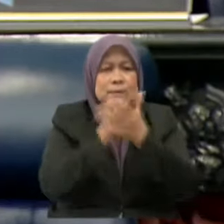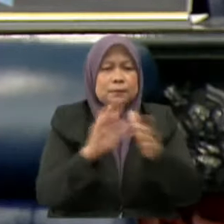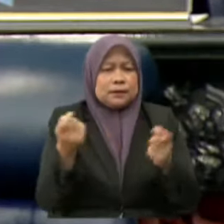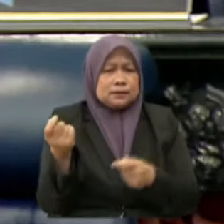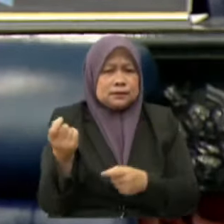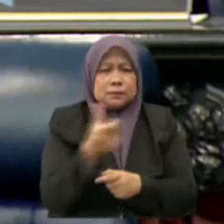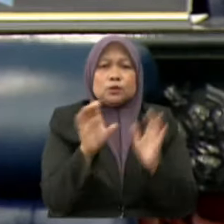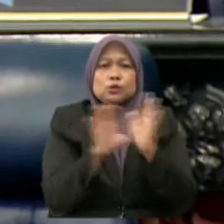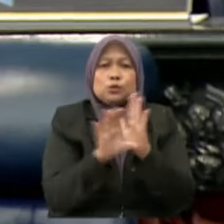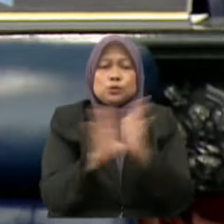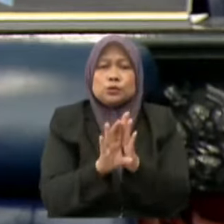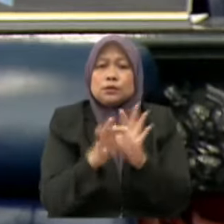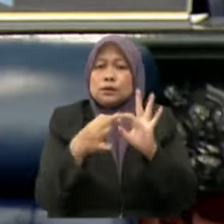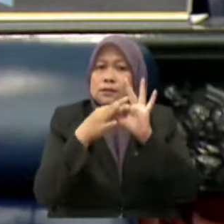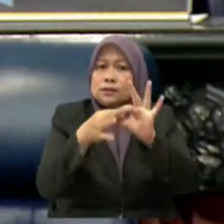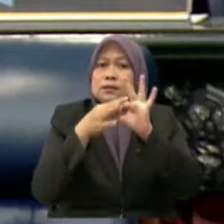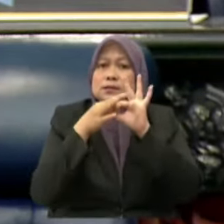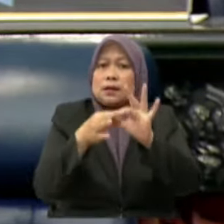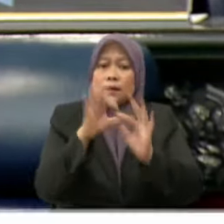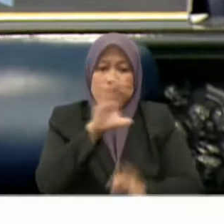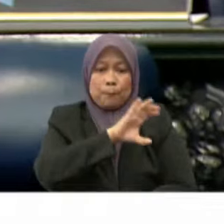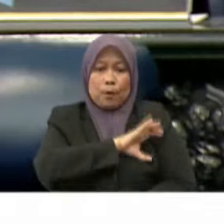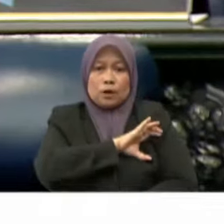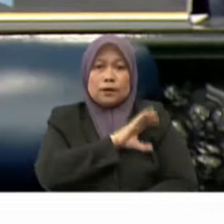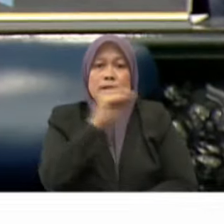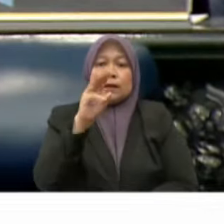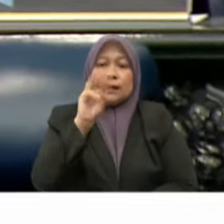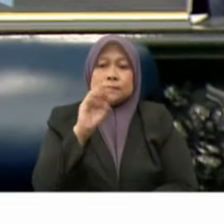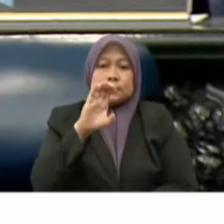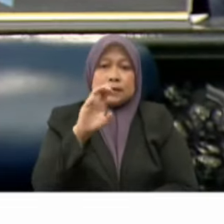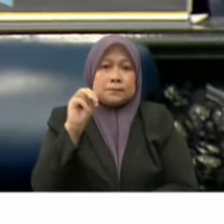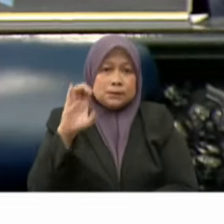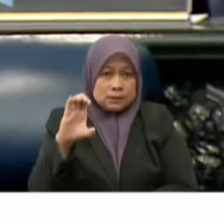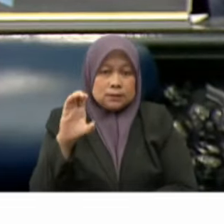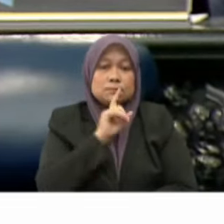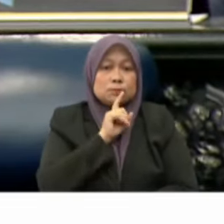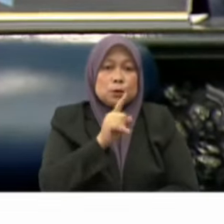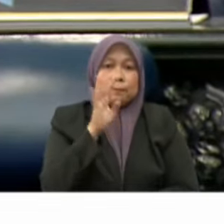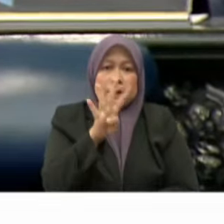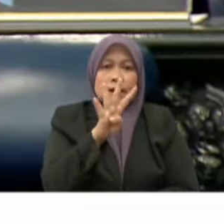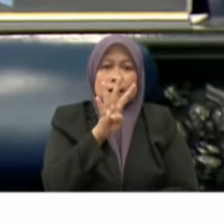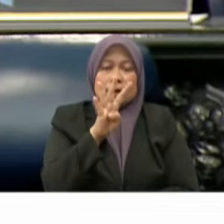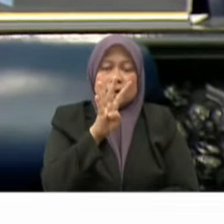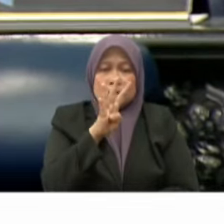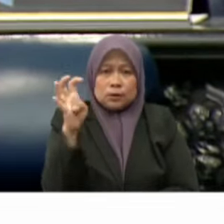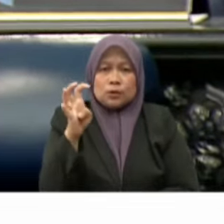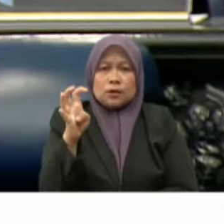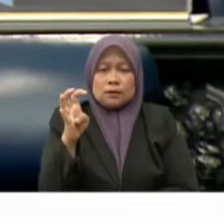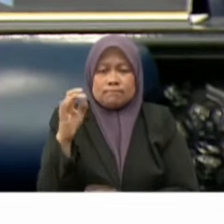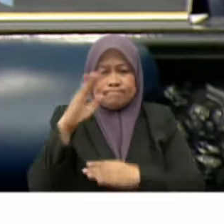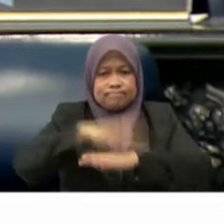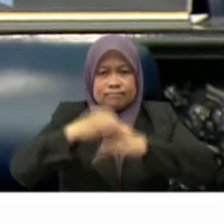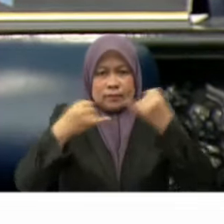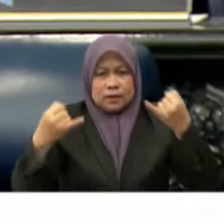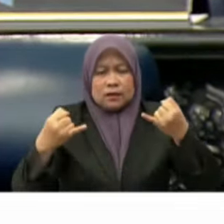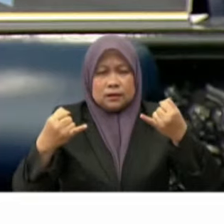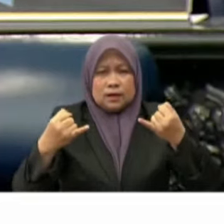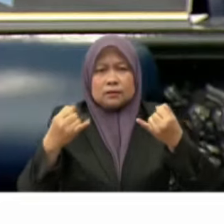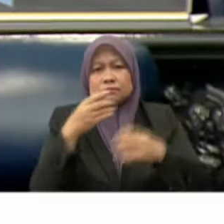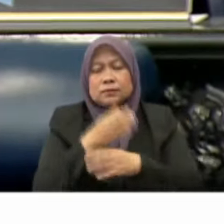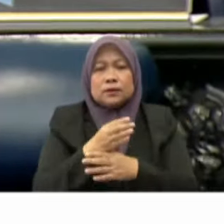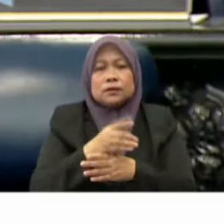cepat yaitu dengan jalinan kerjasama dengan kejaran mcmc yang mana 400 laman sesawang dia berkaitan dengan video Filia